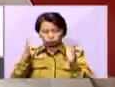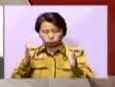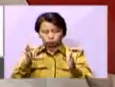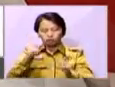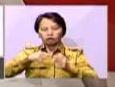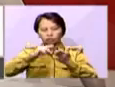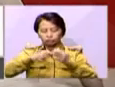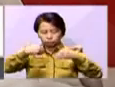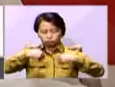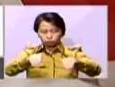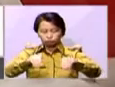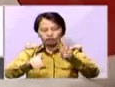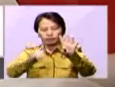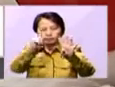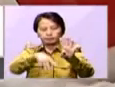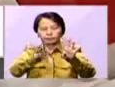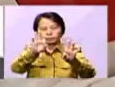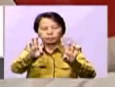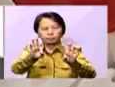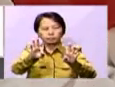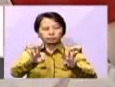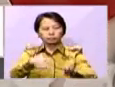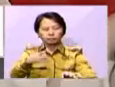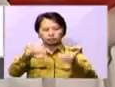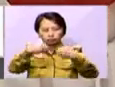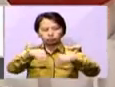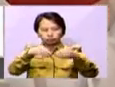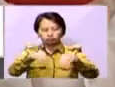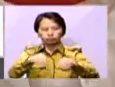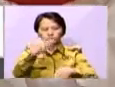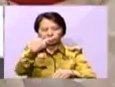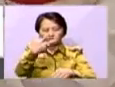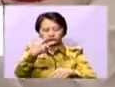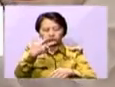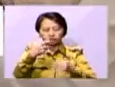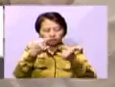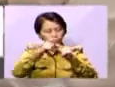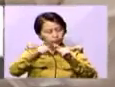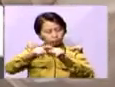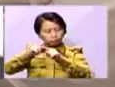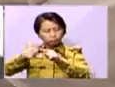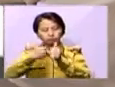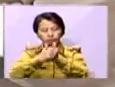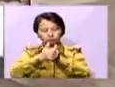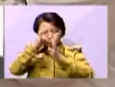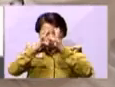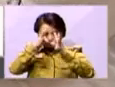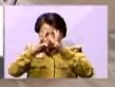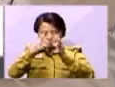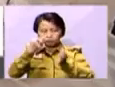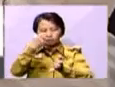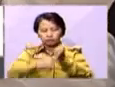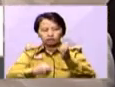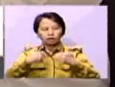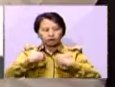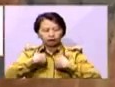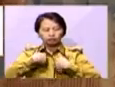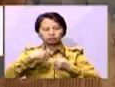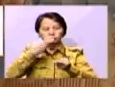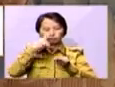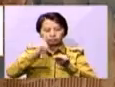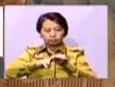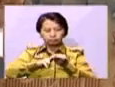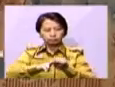akan mula dijual pada 4 September ini. Ia dijual dengan 3 nilai yang berbeza mengikut reka bentuk dan nilai yang terdapat pada